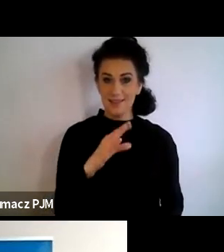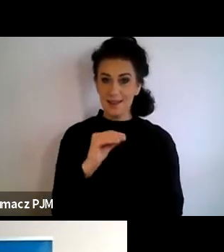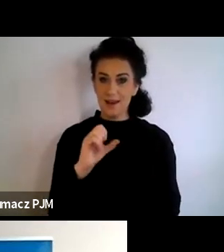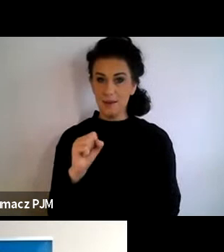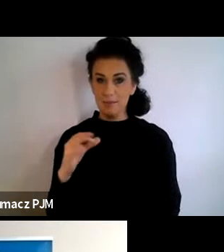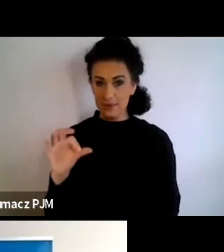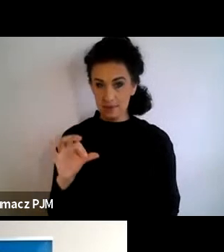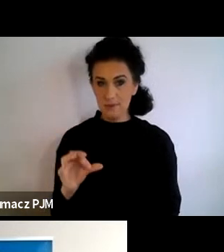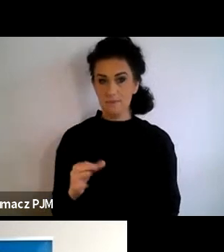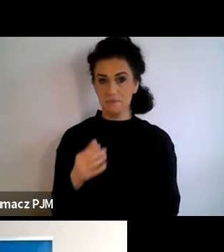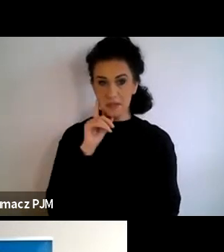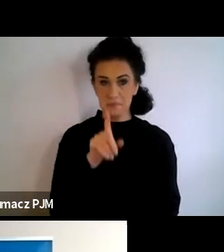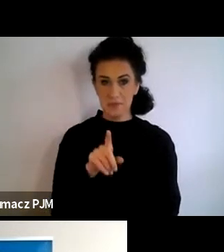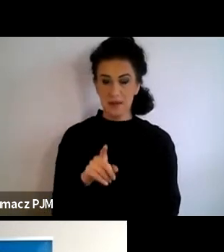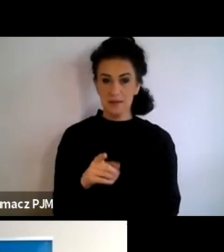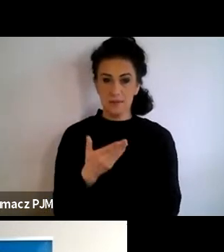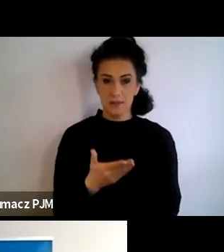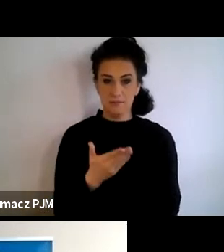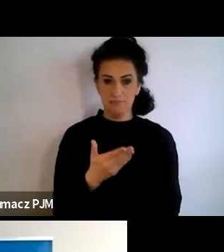naprawdę